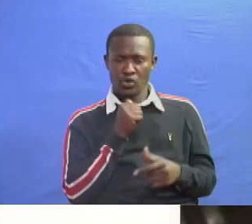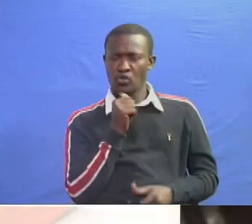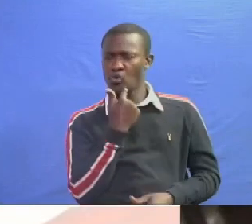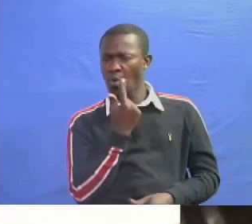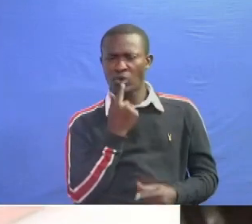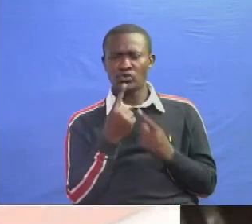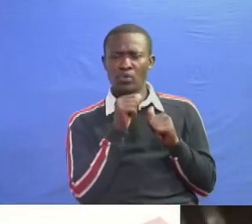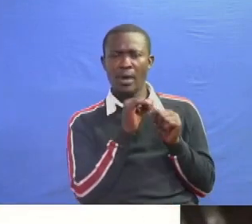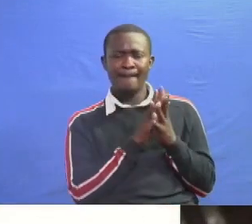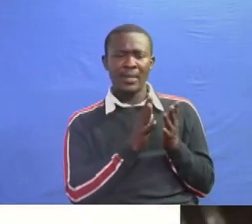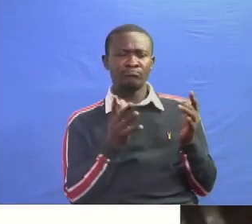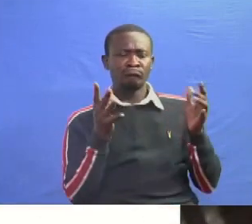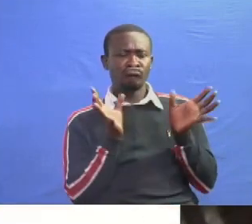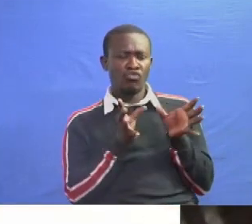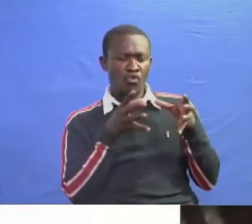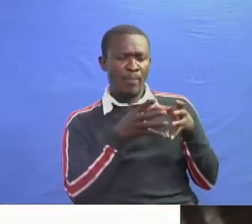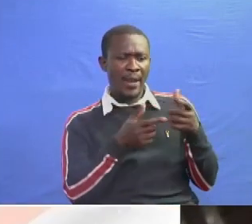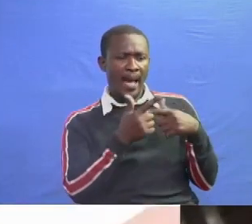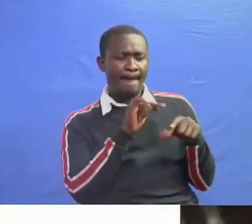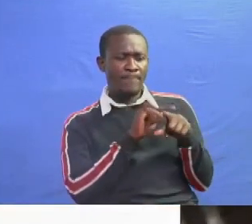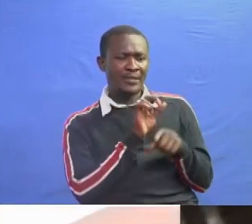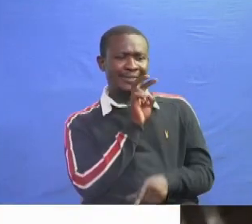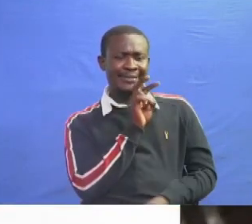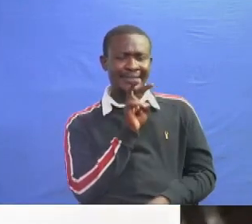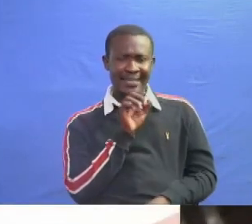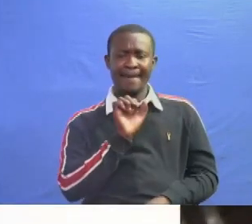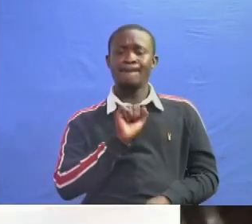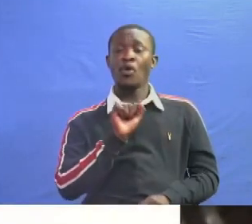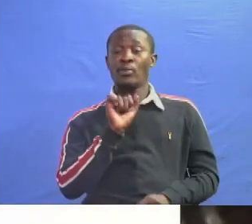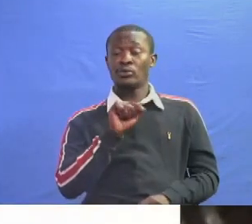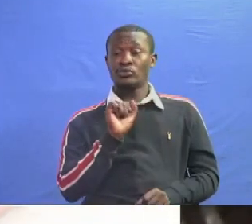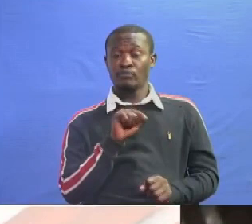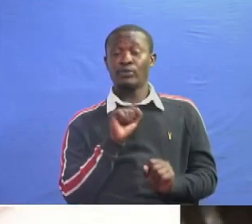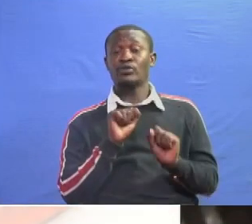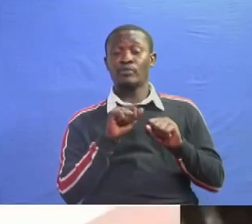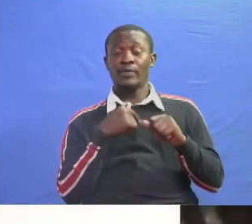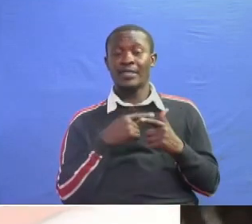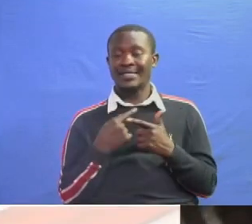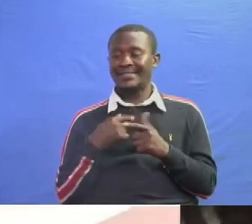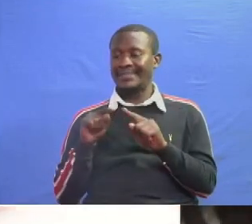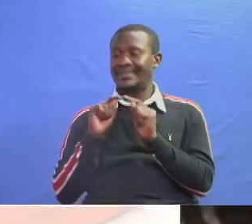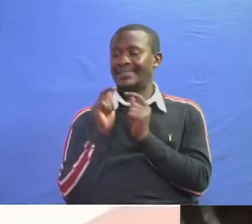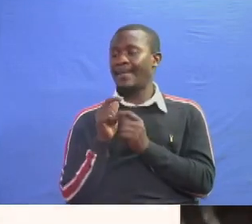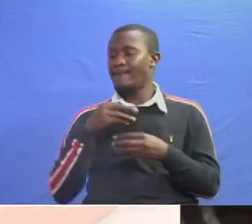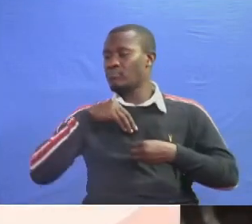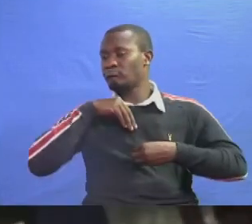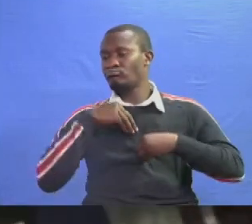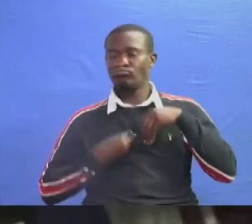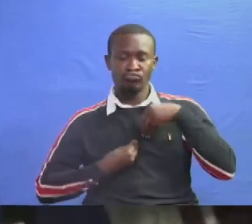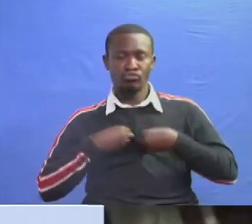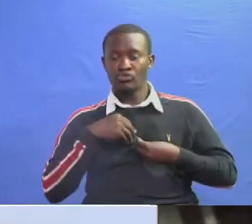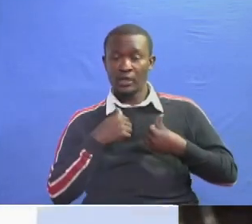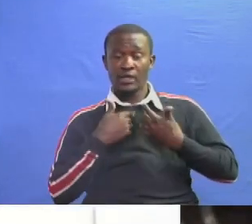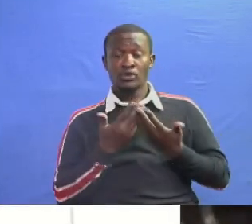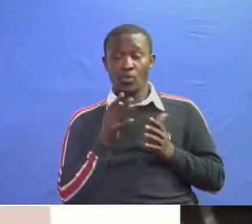baraza. Nilitaka wao leo waje waone, na ingewezekana pia kama hiyo team ya disability